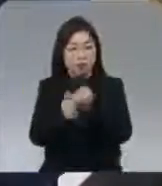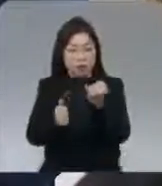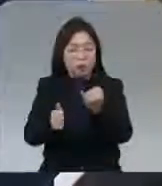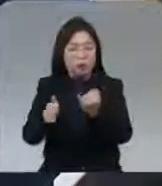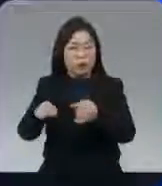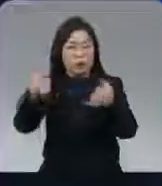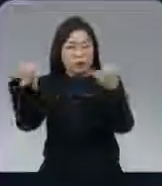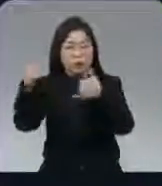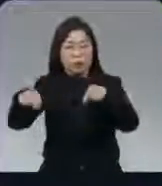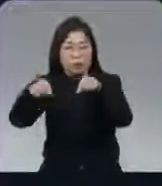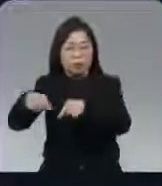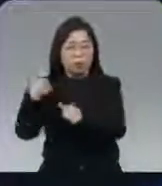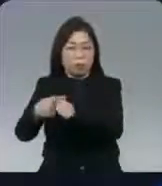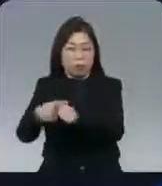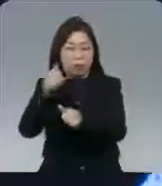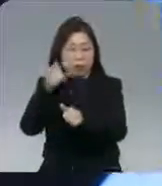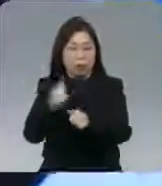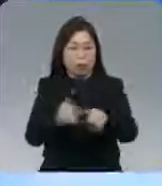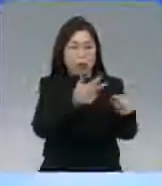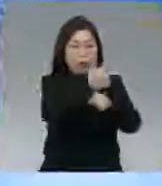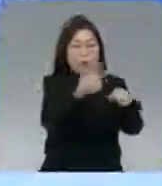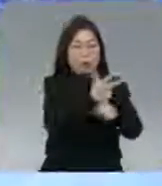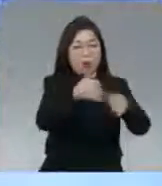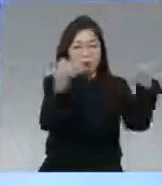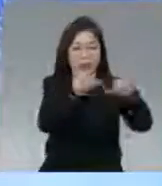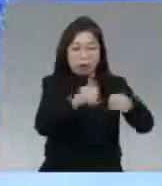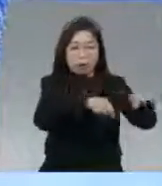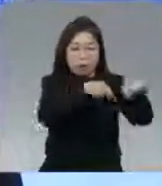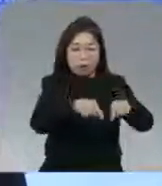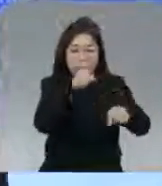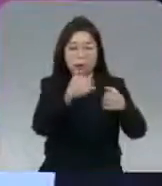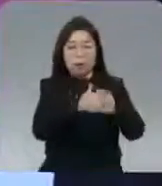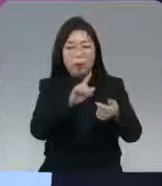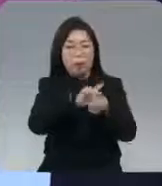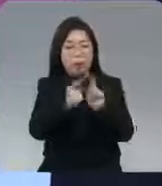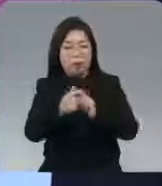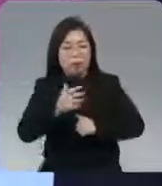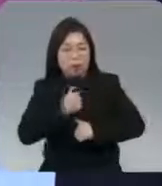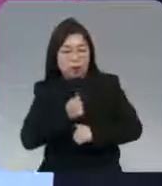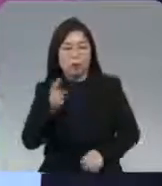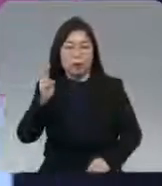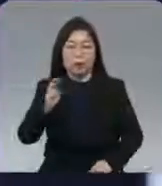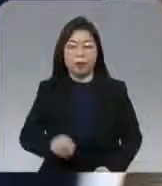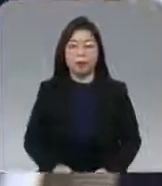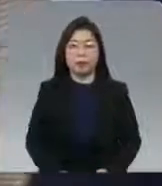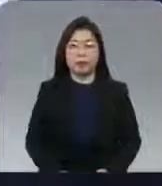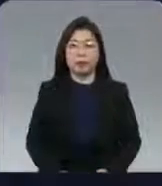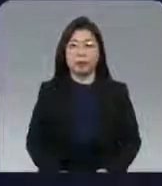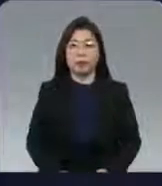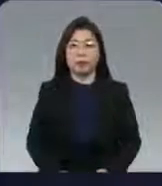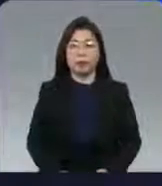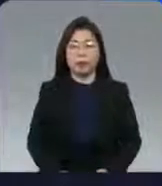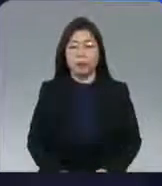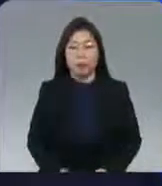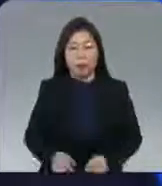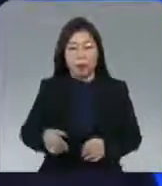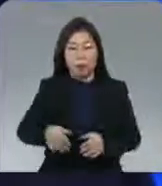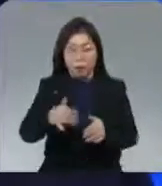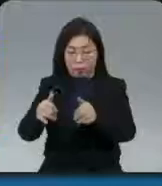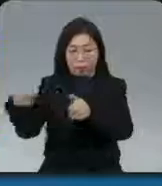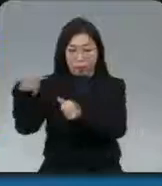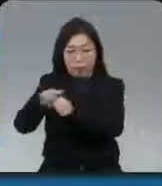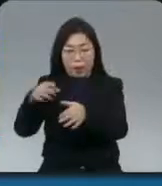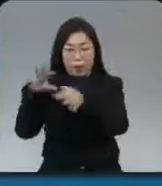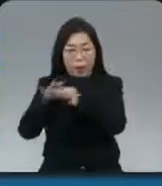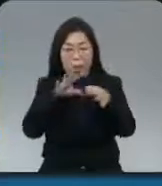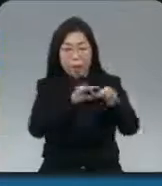sao Việt gặp một nhân viên của chính quyền tĩnh không khí khi ông y còn giữ chức tỉnh trưởng trong ngày mùng 3 tháng 2 ông y